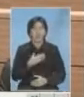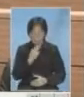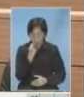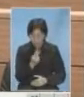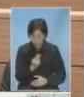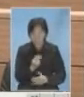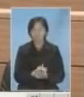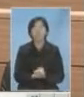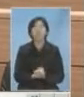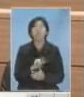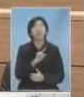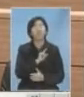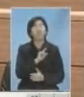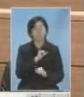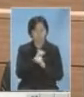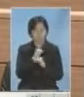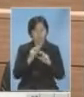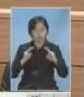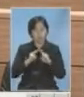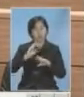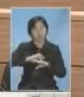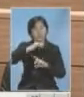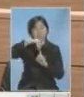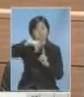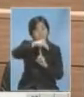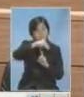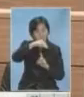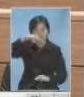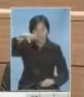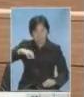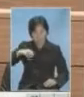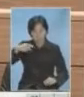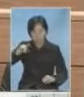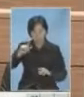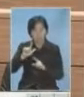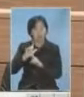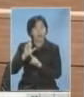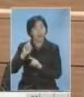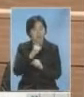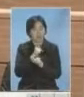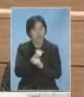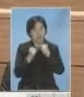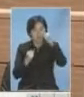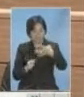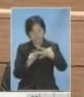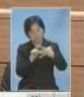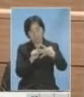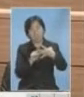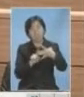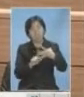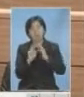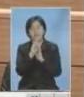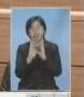าพันธกิจของกระทรวงทรัพย์โดยเฉพาะสำนักปลัดเนี่ยครับมีพันธกิจอยู่4เรื่องนะครับตามระเบียบซึ่งอยู่ในเอกสารชุด